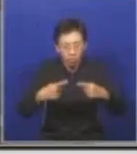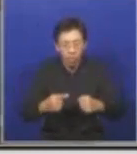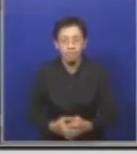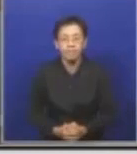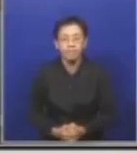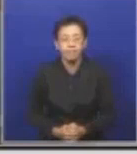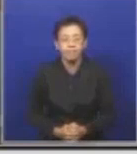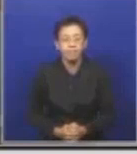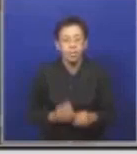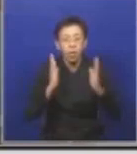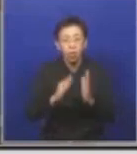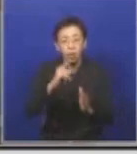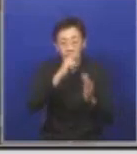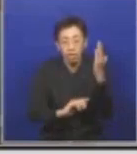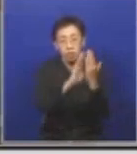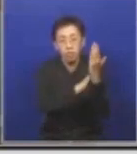มีคนไทยทั้งแผ่นดินจะได้เข้าใจ